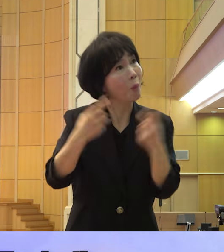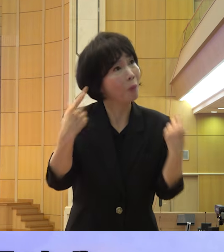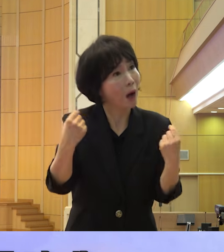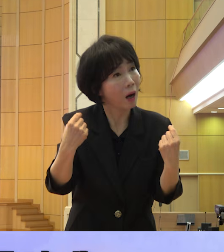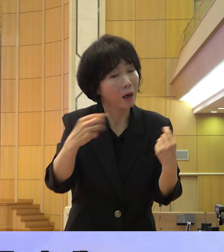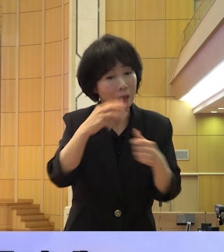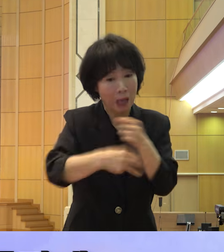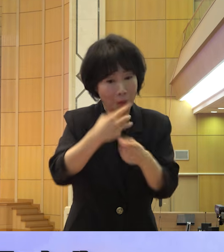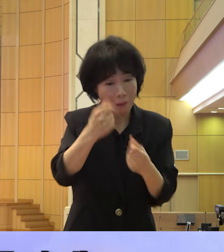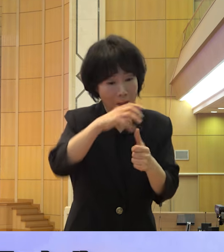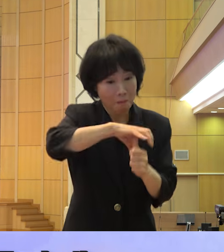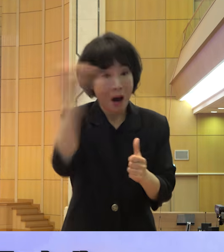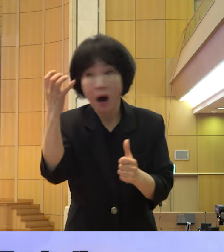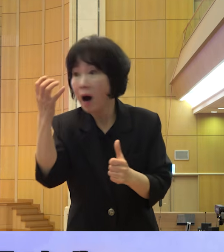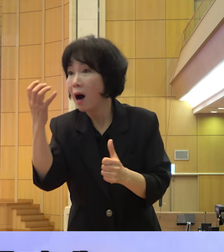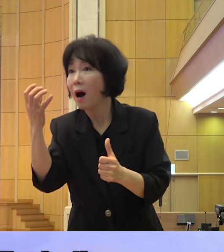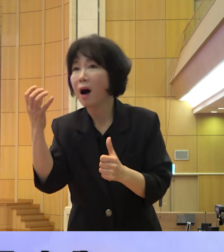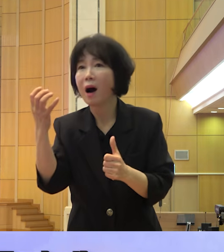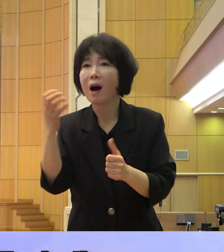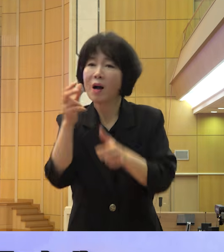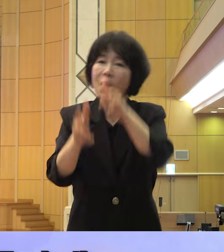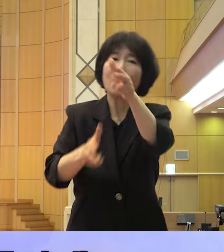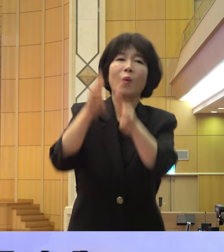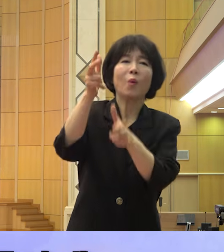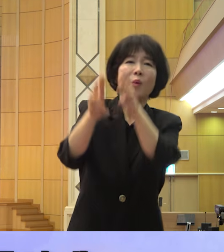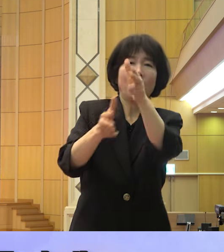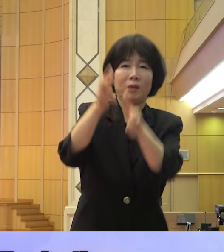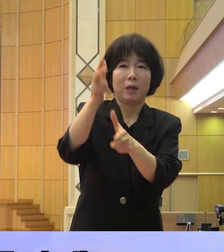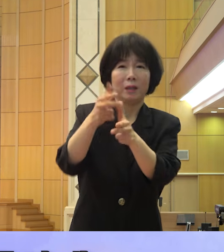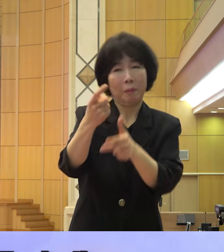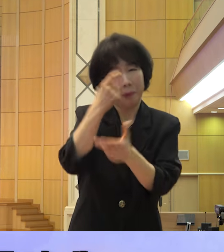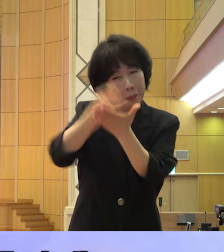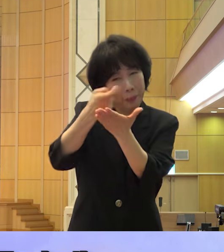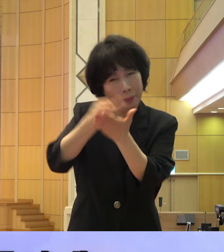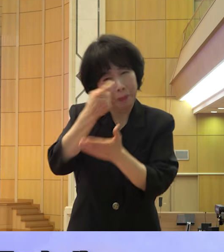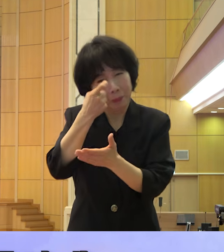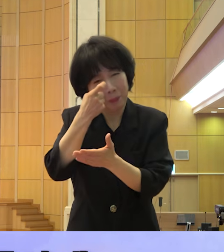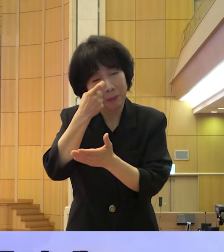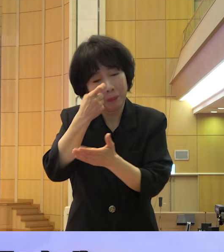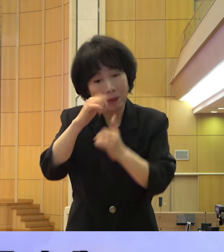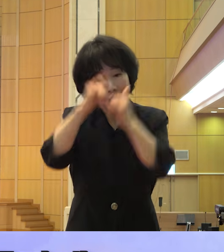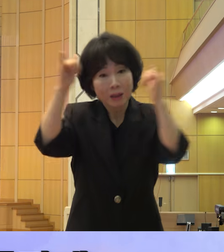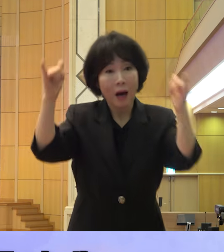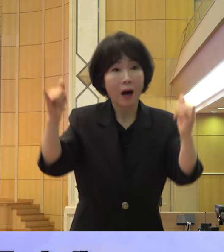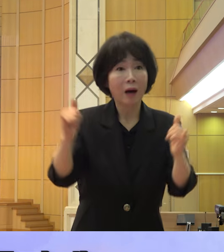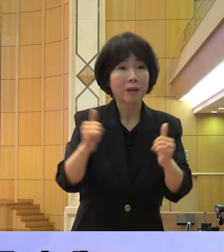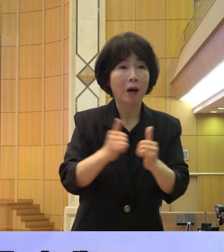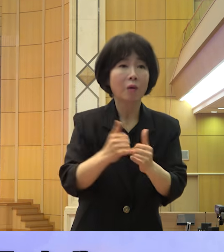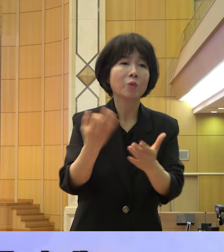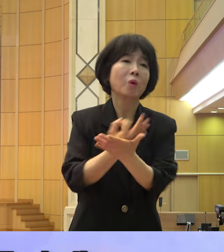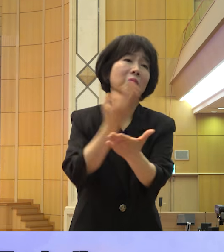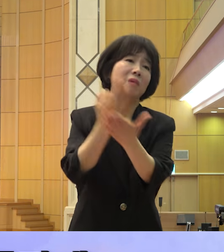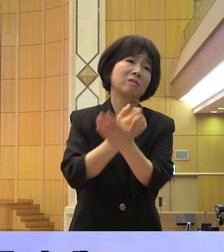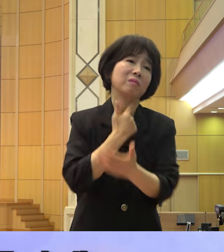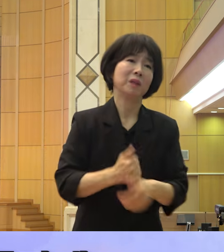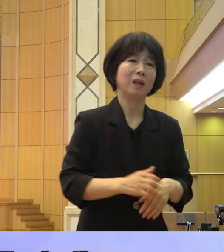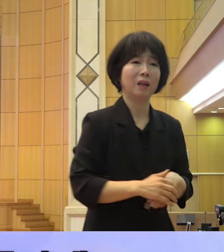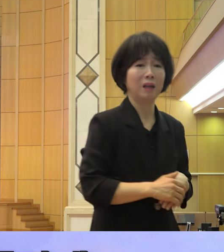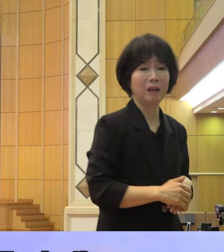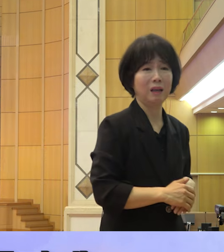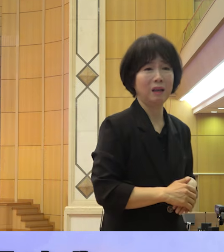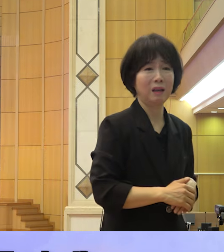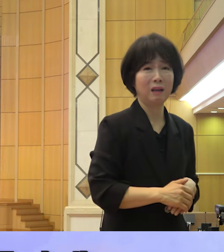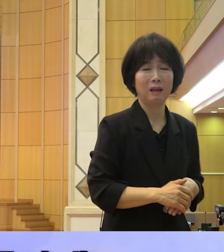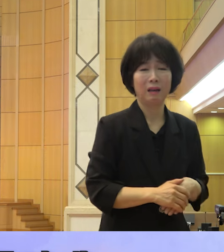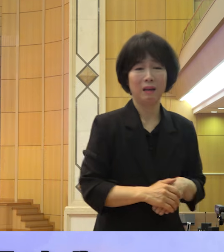직업보도로 가서 6개월 마치고 나서 사회에 진출하는데 사회에 나가니까 직업보내서 보내주는데 가봐야